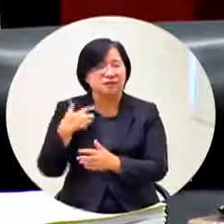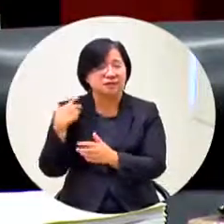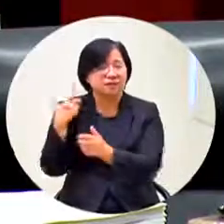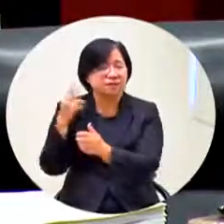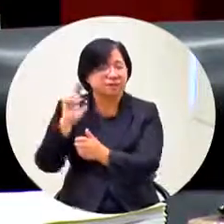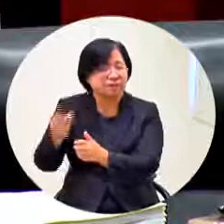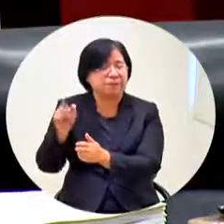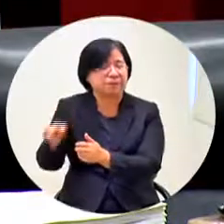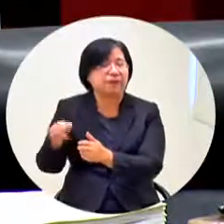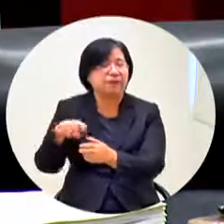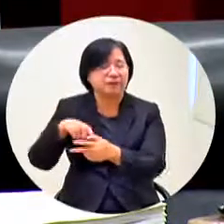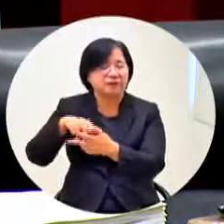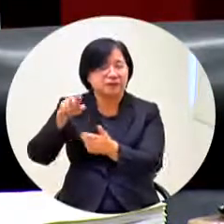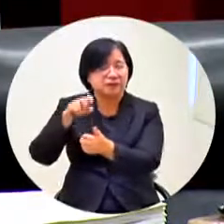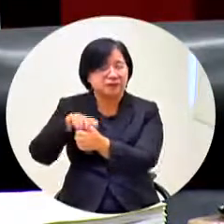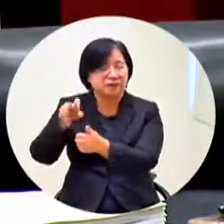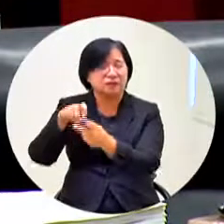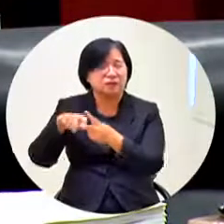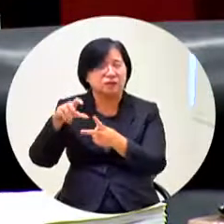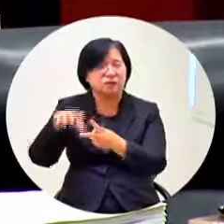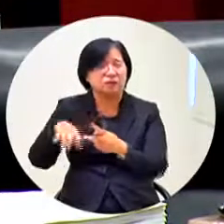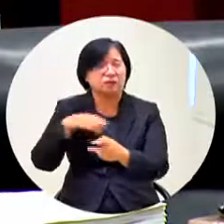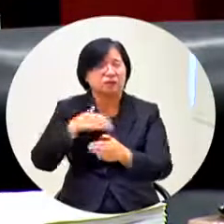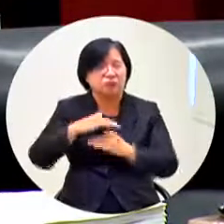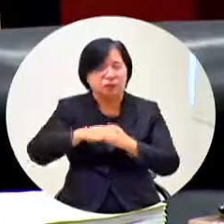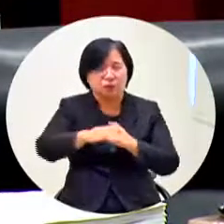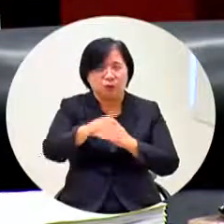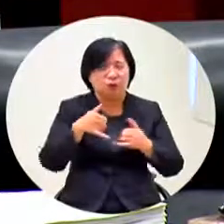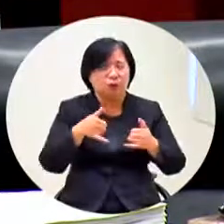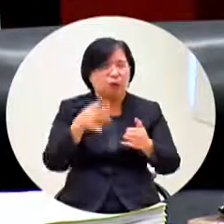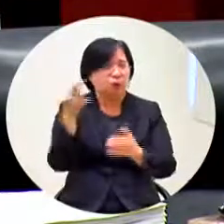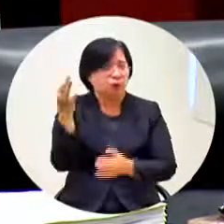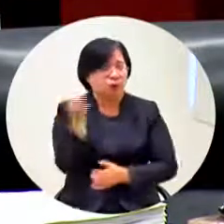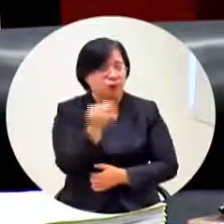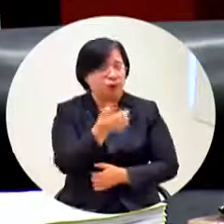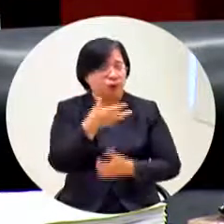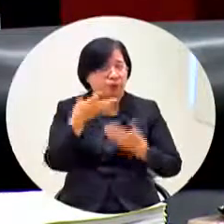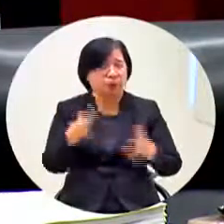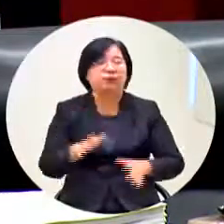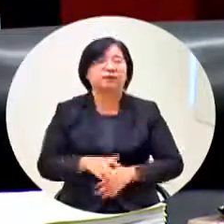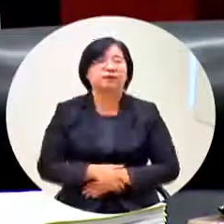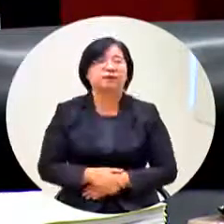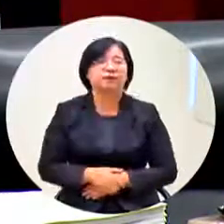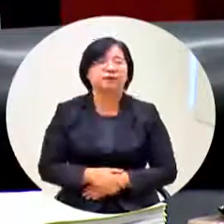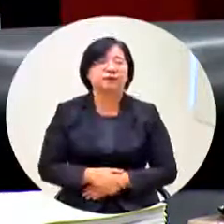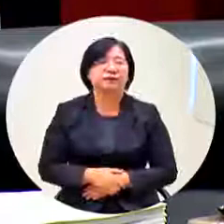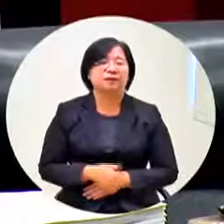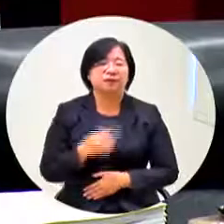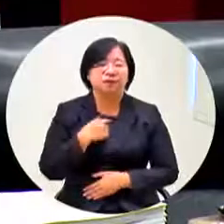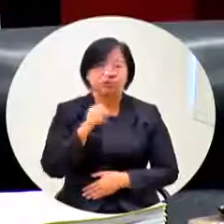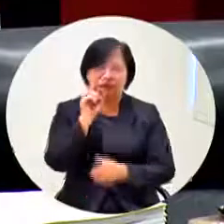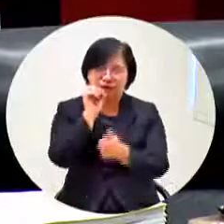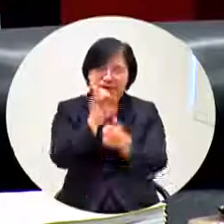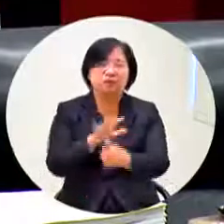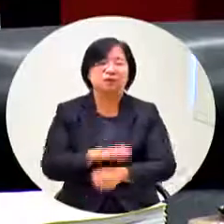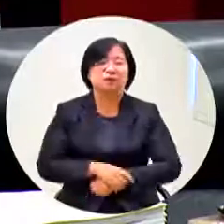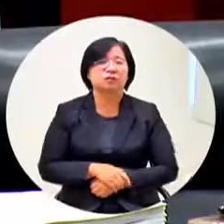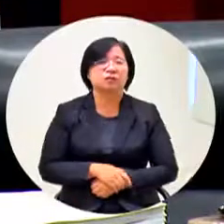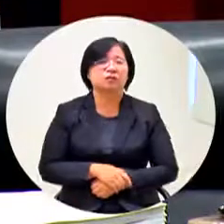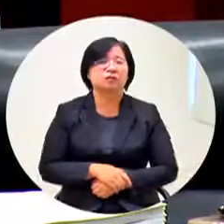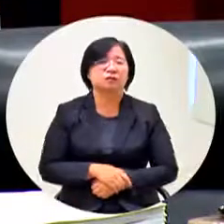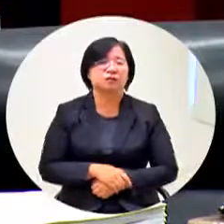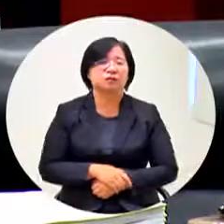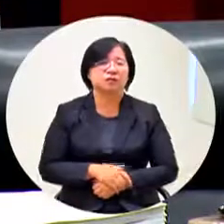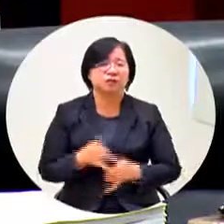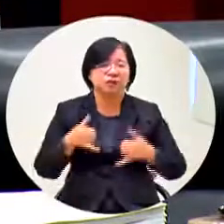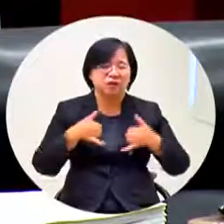那么多条了，我讲那个市长，你不用讲，我现在跟你说，这个铺光是铺路的